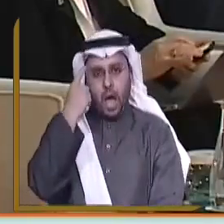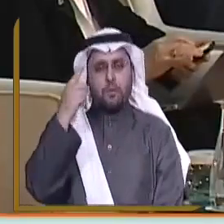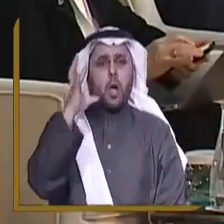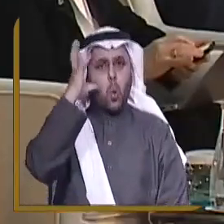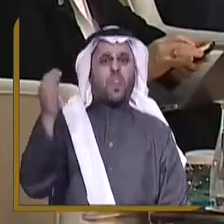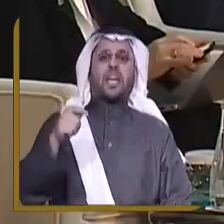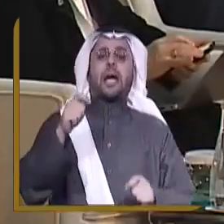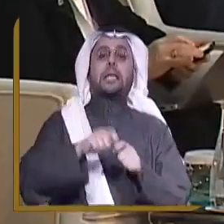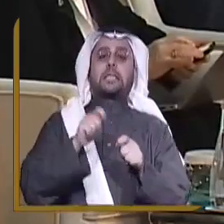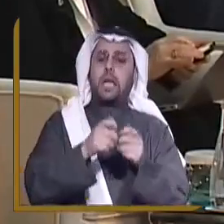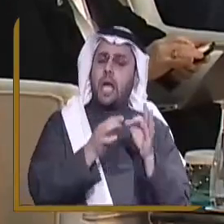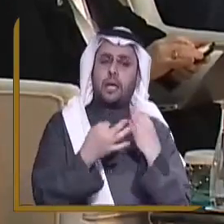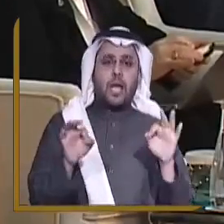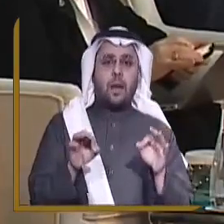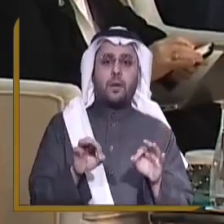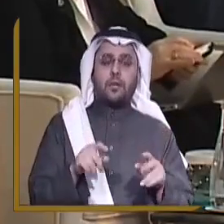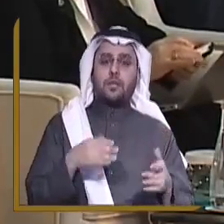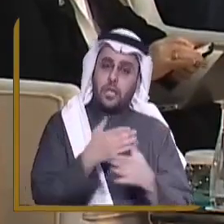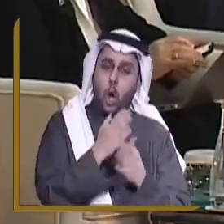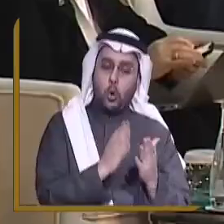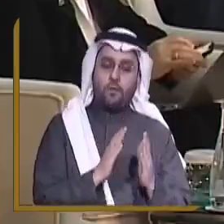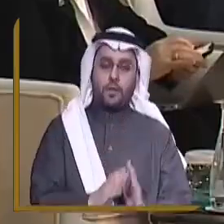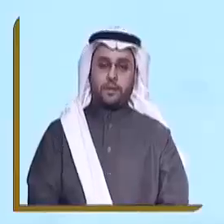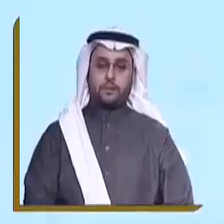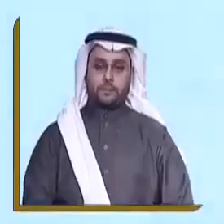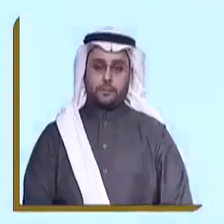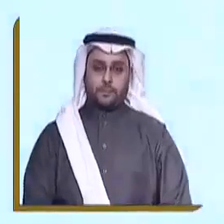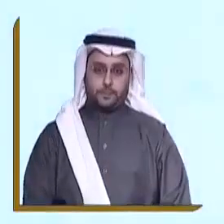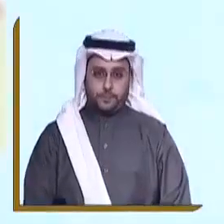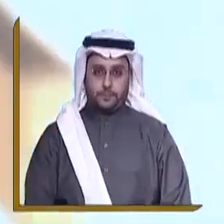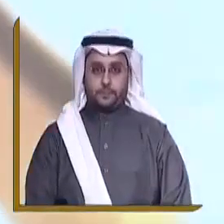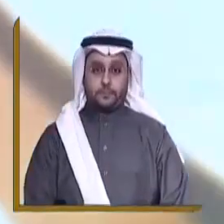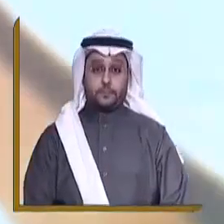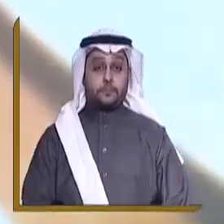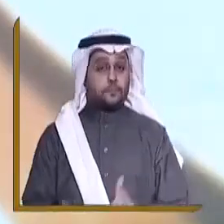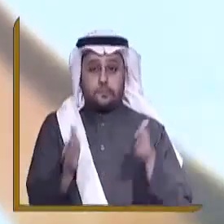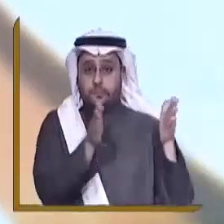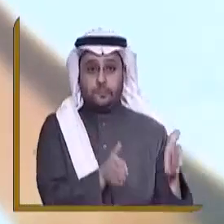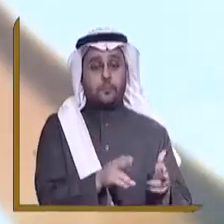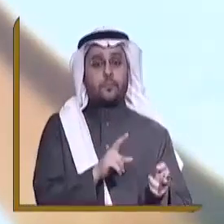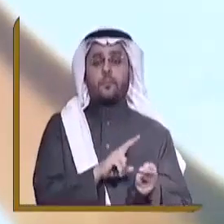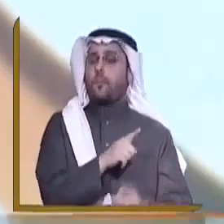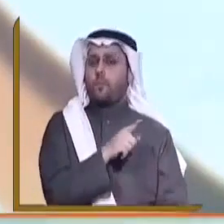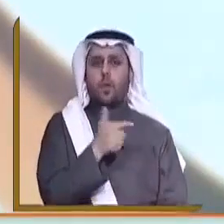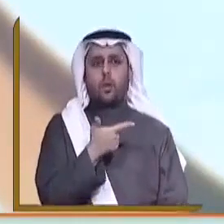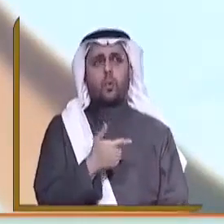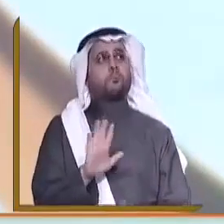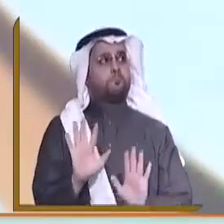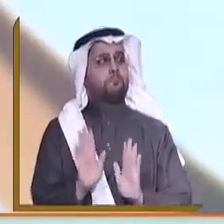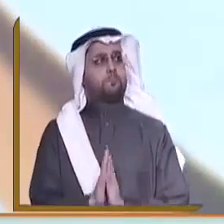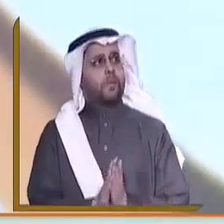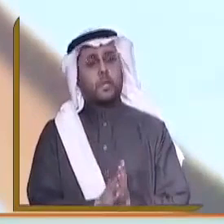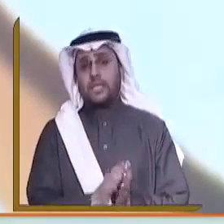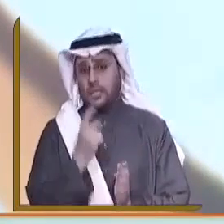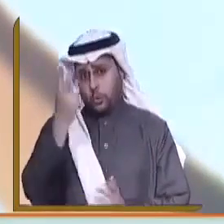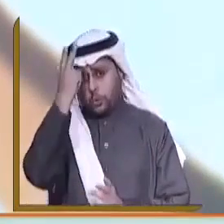الاصطناعي في الري الذكي والمستدام كما اشار ابو حيد الى ان المملكه خلال السنوات